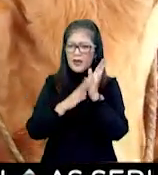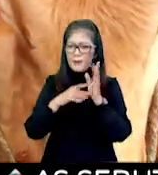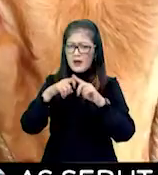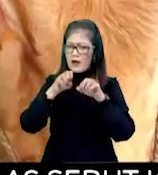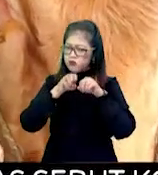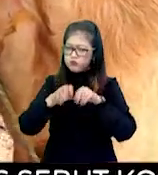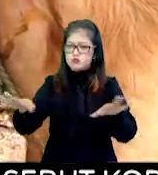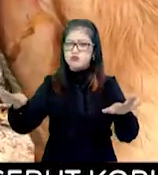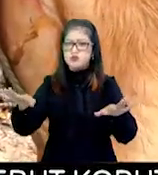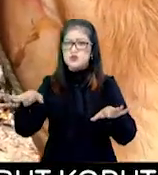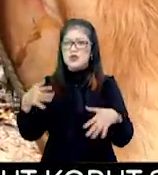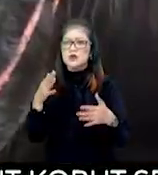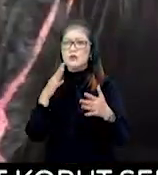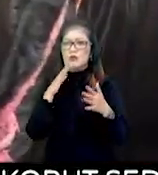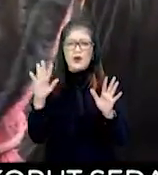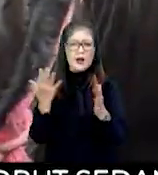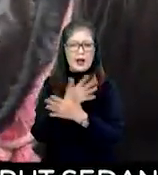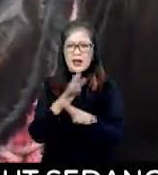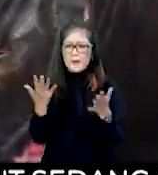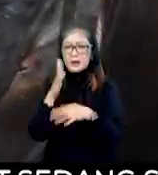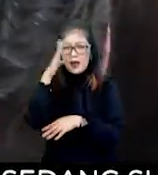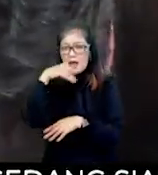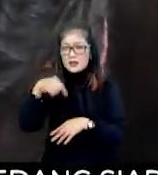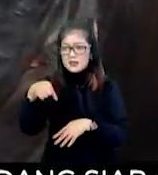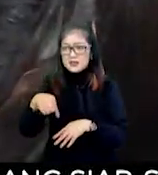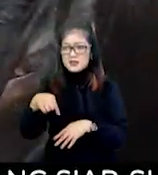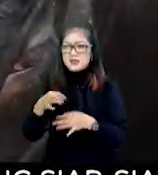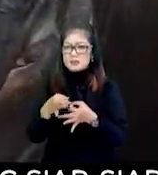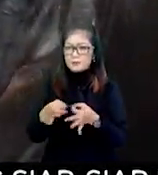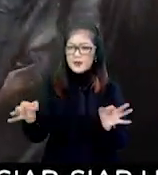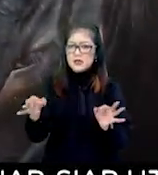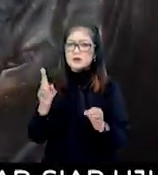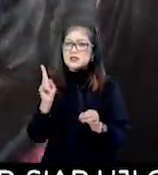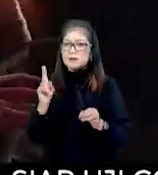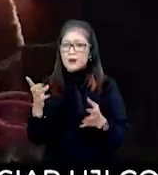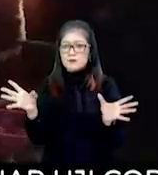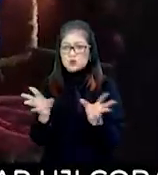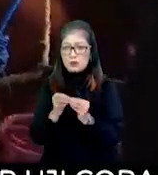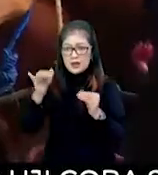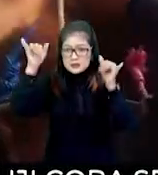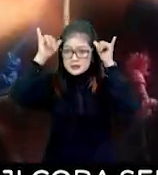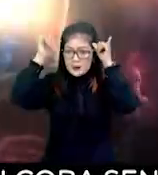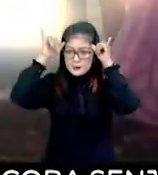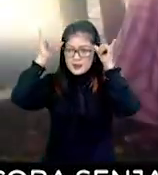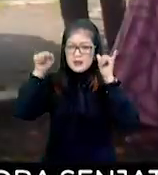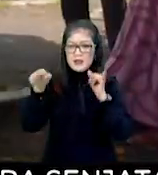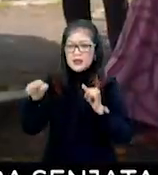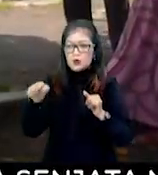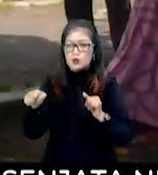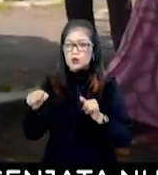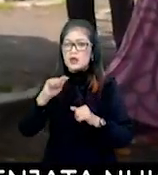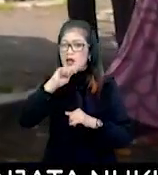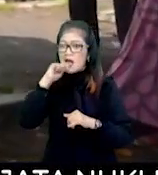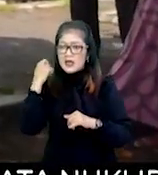seramai seperti hari biasanya. Berkurangnya pasokan sapi akibat wabah PMK membuat harga daging sapi meningkat. Penyebabnya itu karena